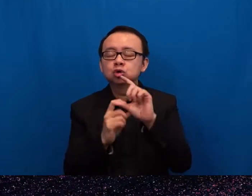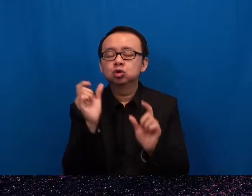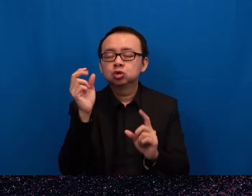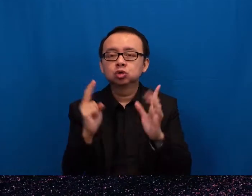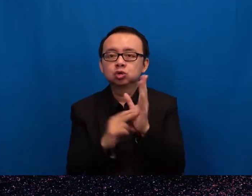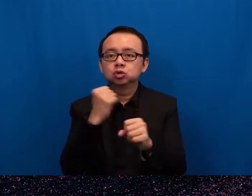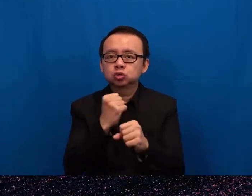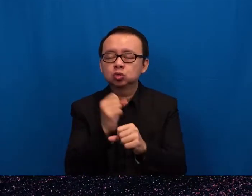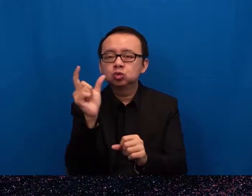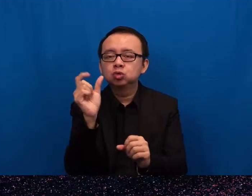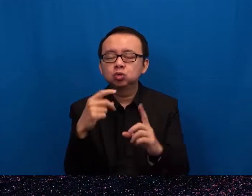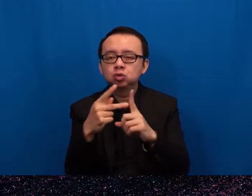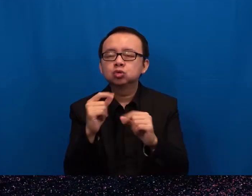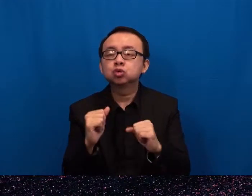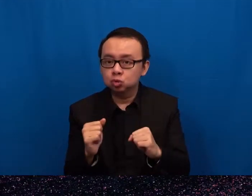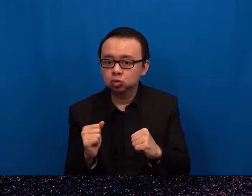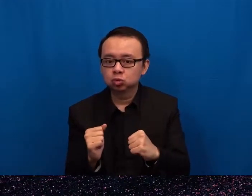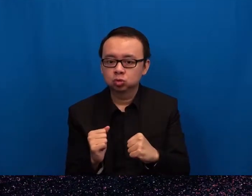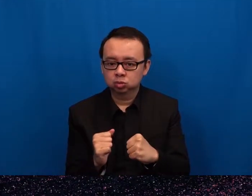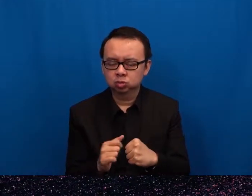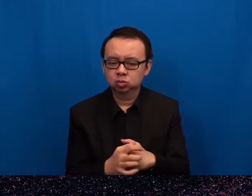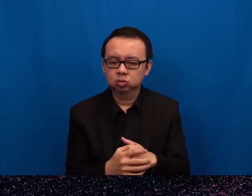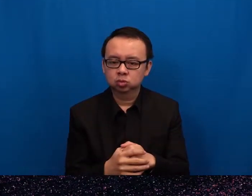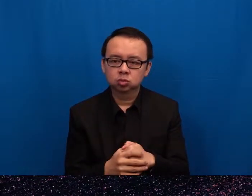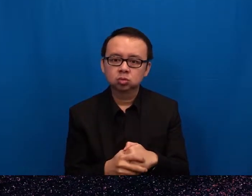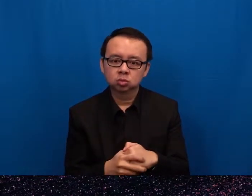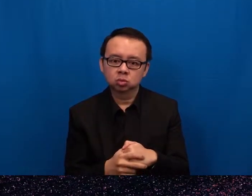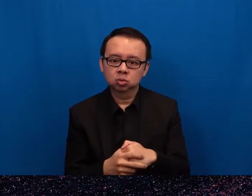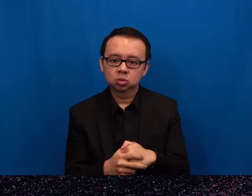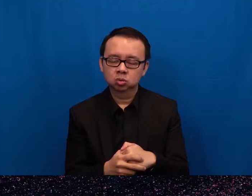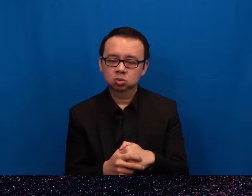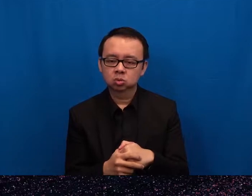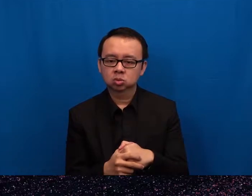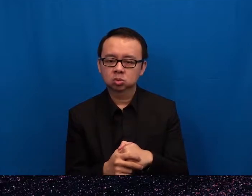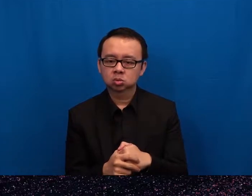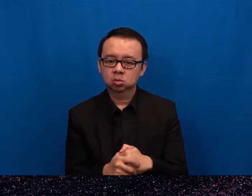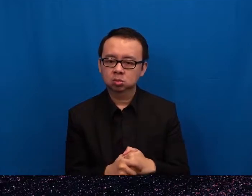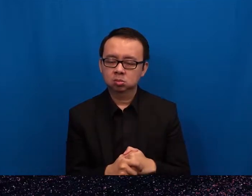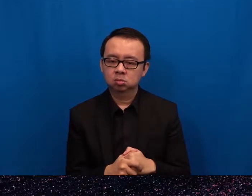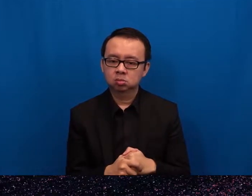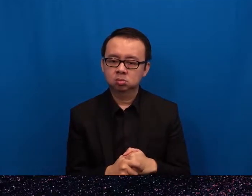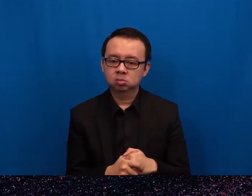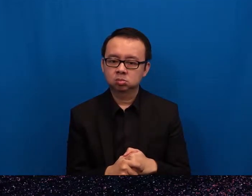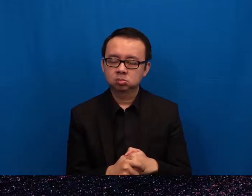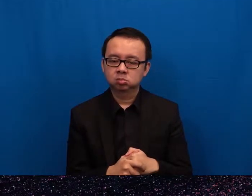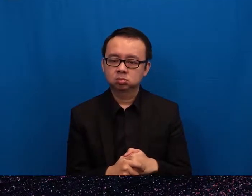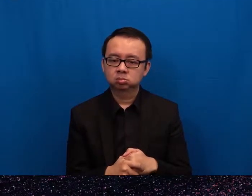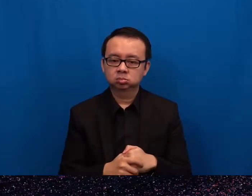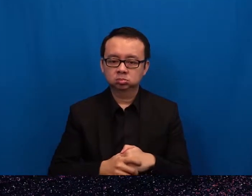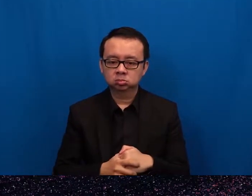Ya, tapi zaman itu agak perkecualian, supaya Anda ngerti konteksnya waktu saya bacakan. Kenapa kok disebut baptisan Yohanes adalah baptisan pertobatan, kamu perlu